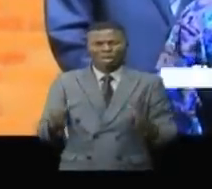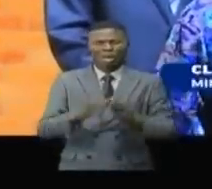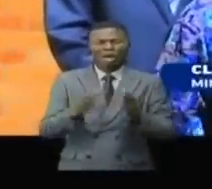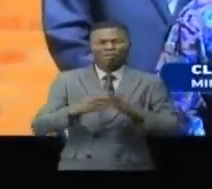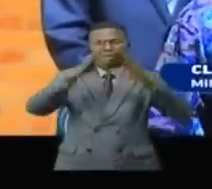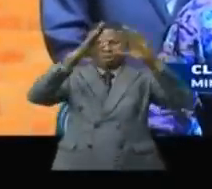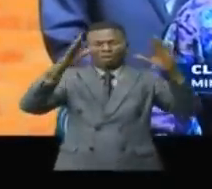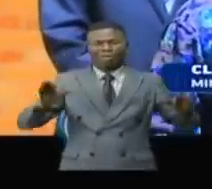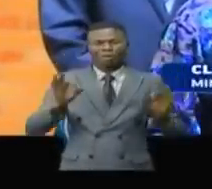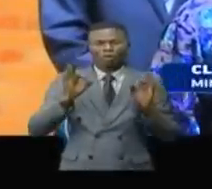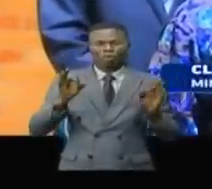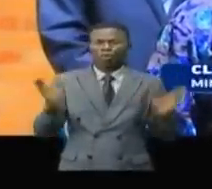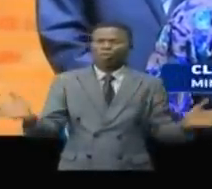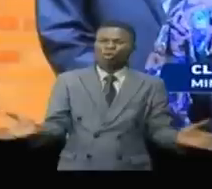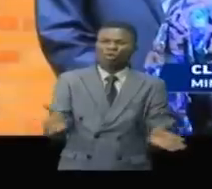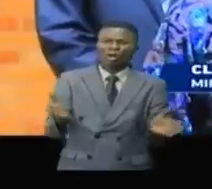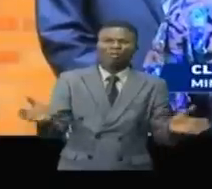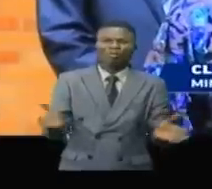bâtiment, comment renforcer